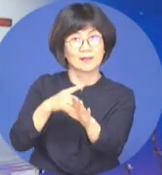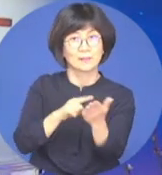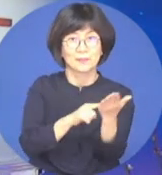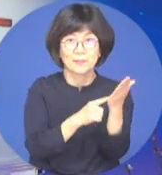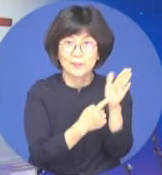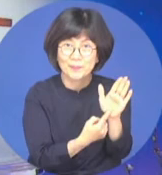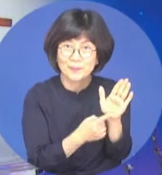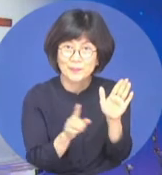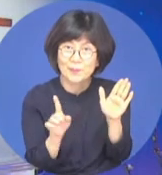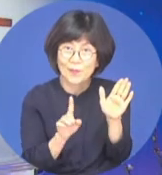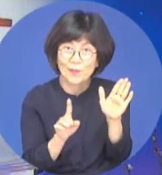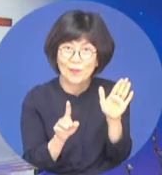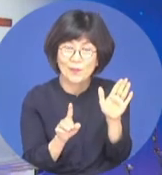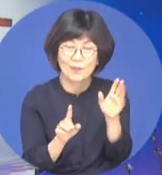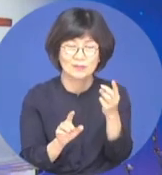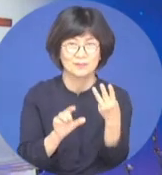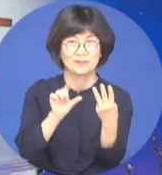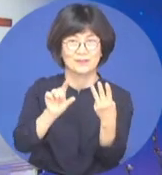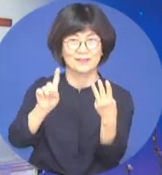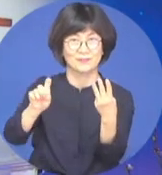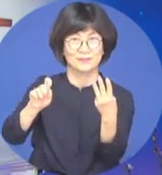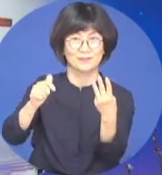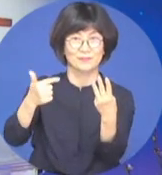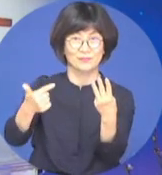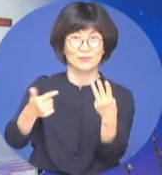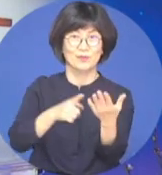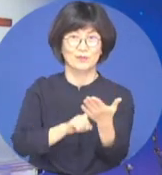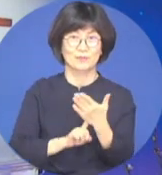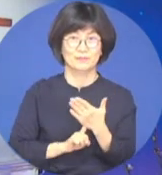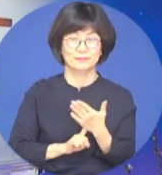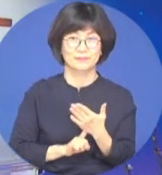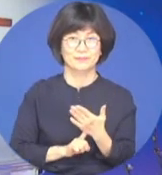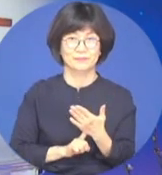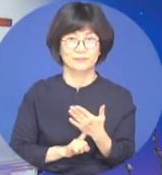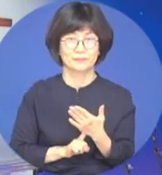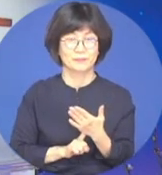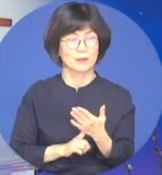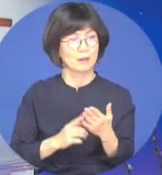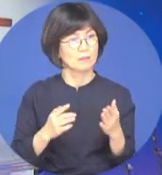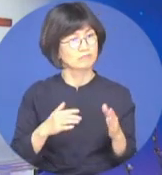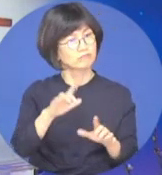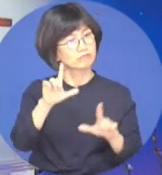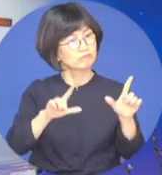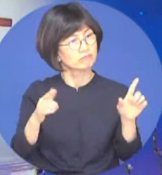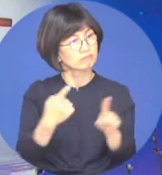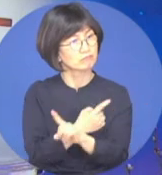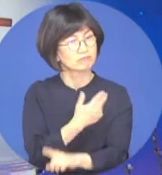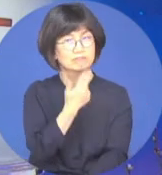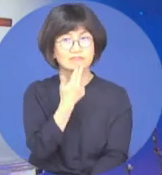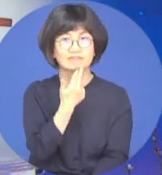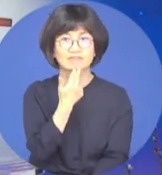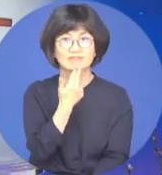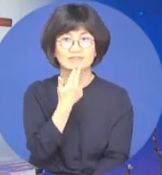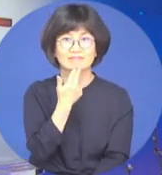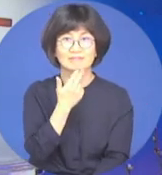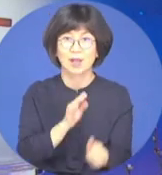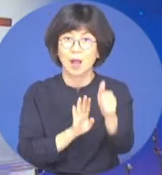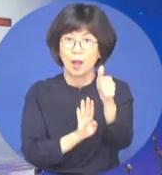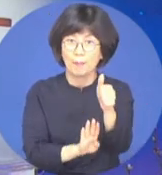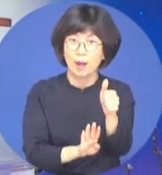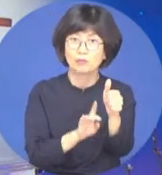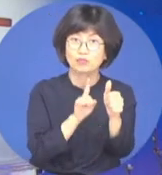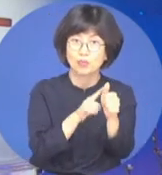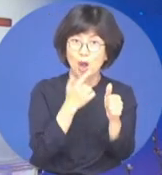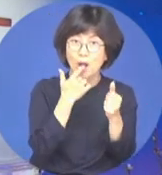16절부터 나오는 이야기인데 뭐였습니까? 변한 게 아무것도 없어요. 사실은 하박국이나 하박국과